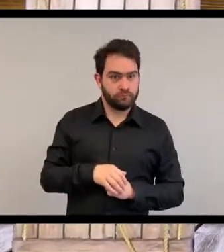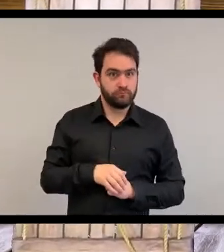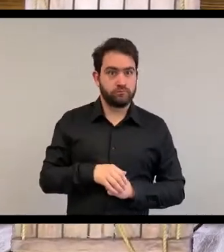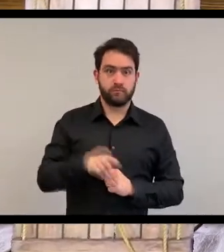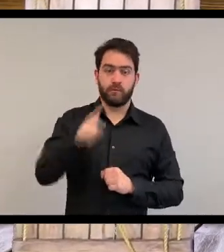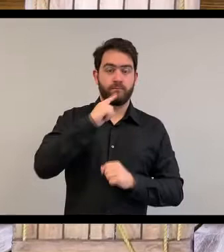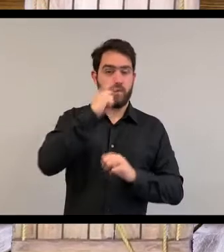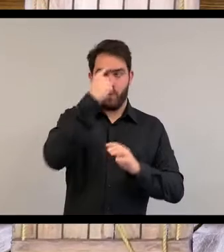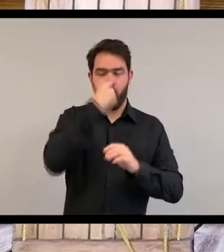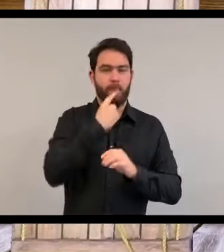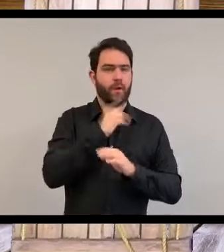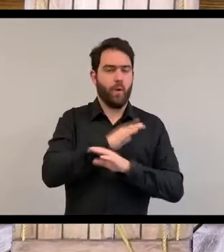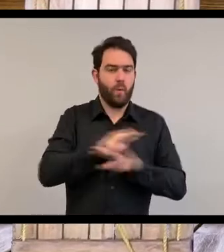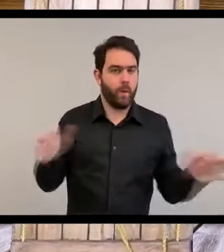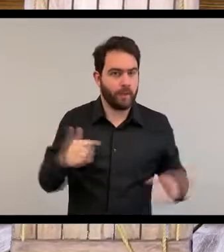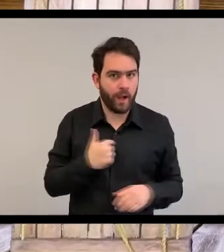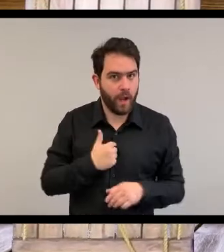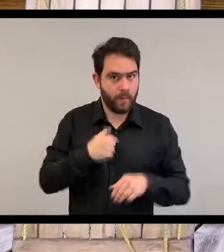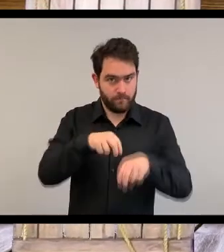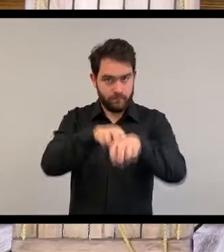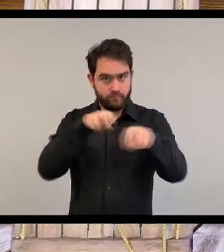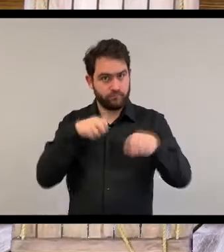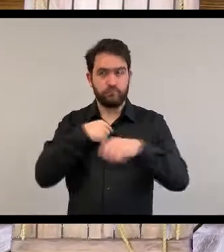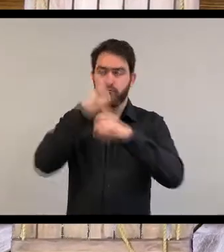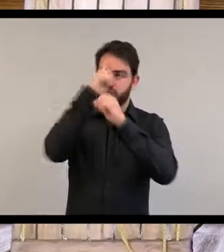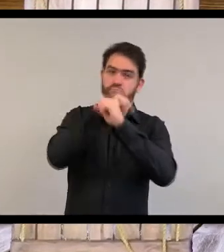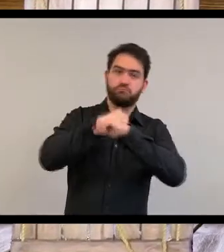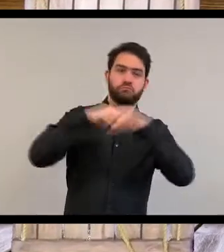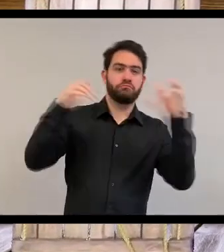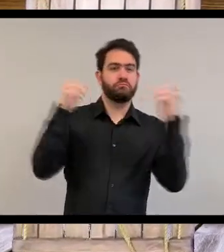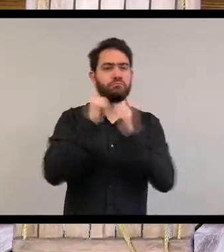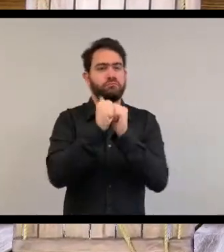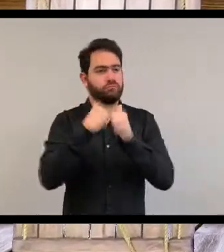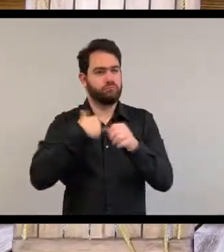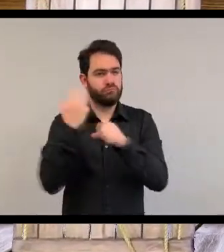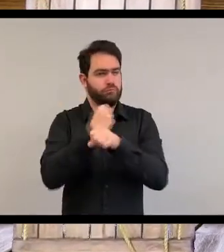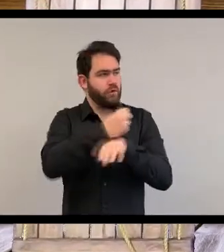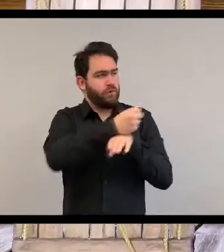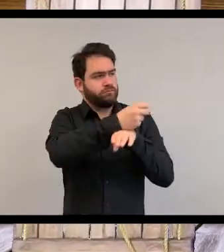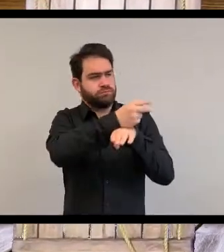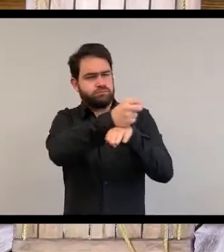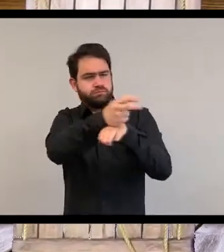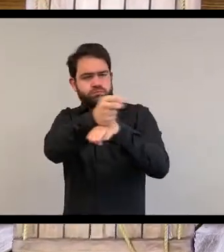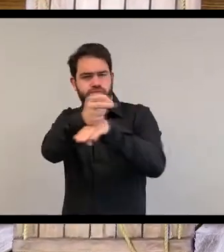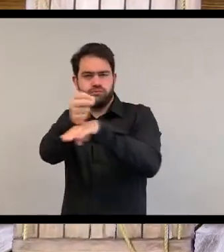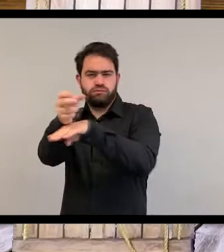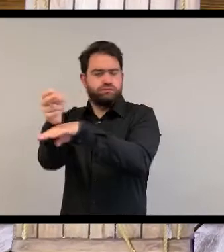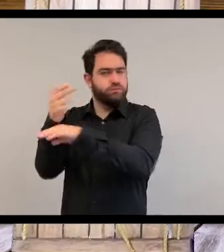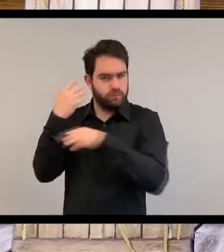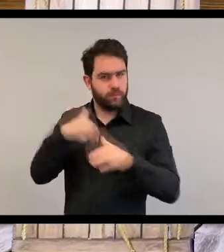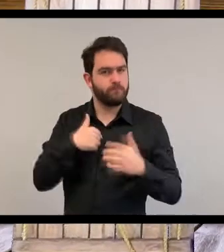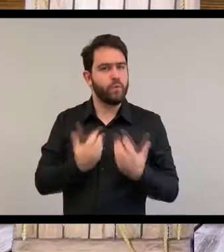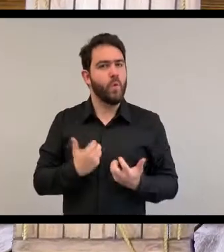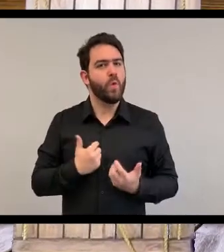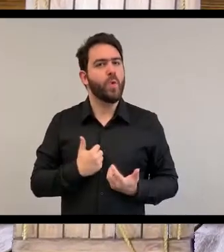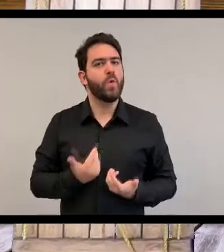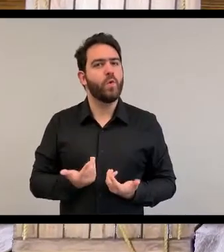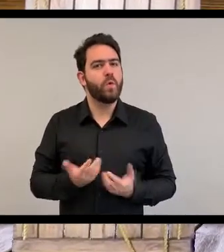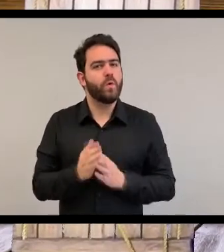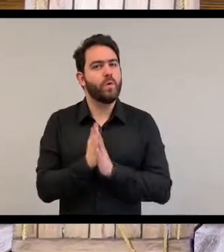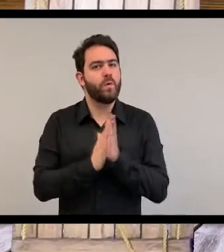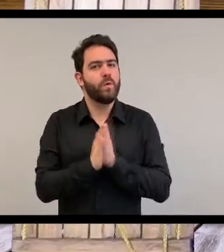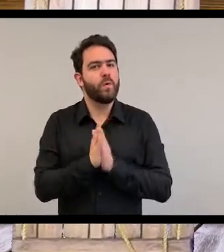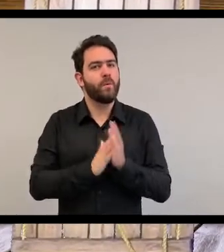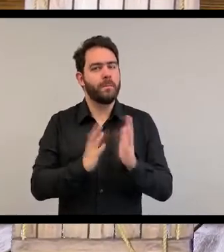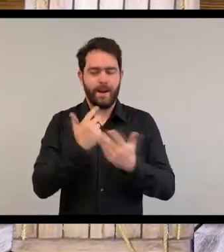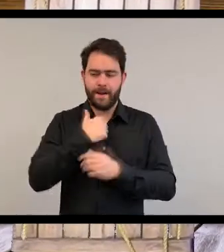places! » « Incroyable! » « Dazolé lui rappelle... » avec ça, on gagnerait toutes